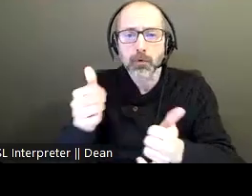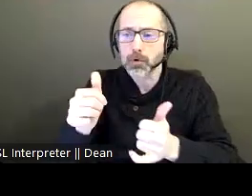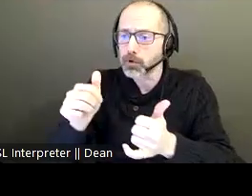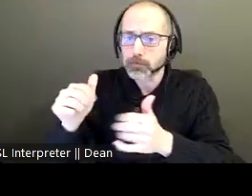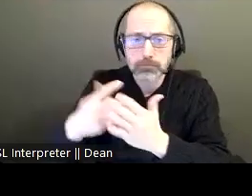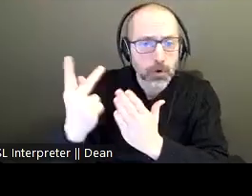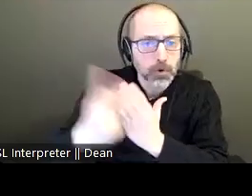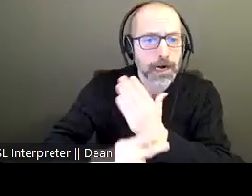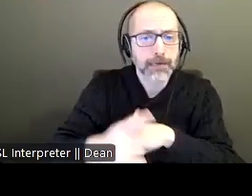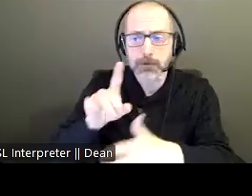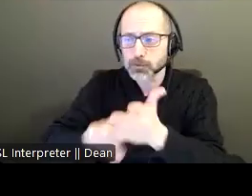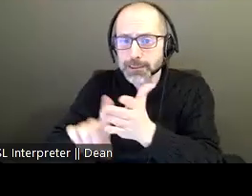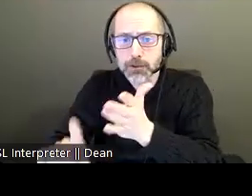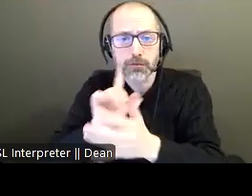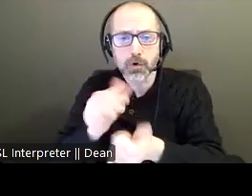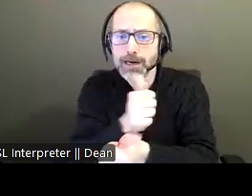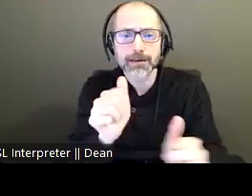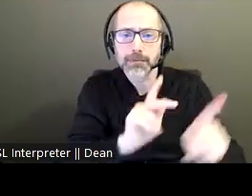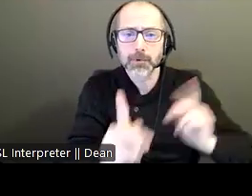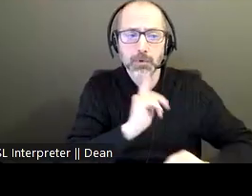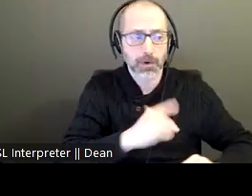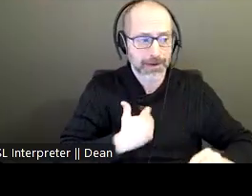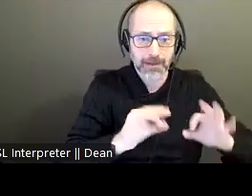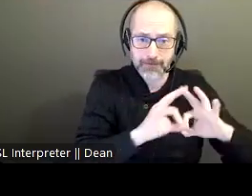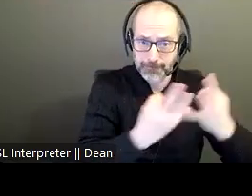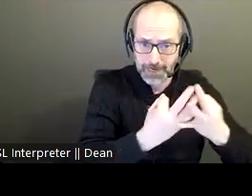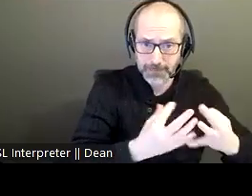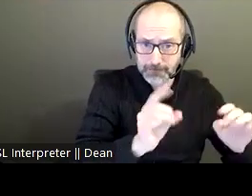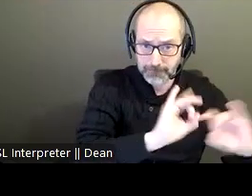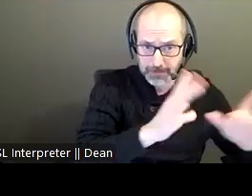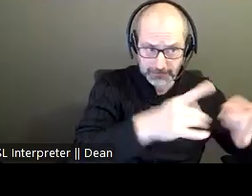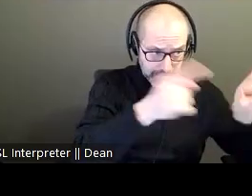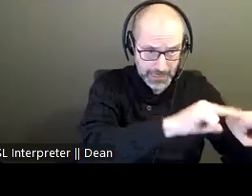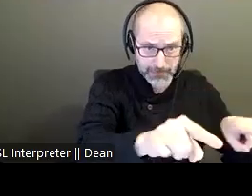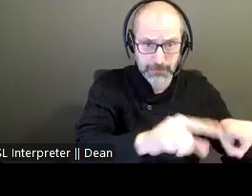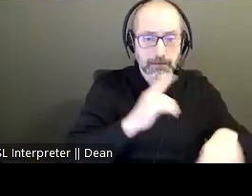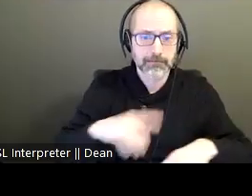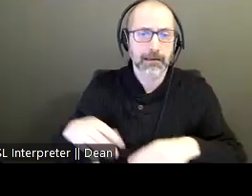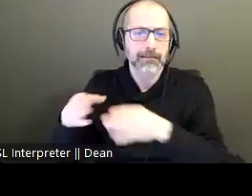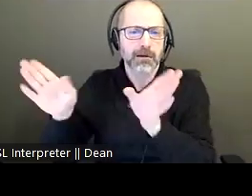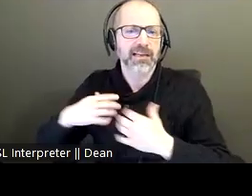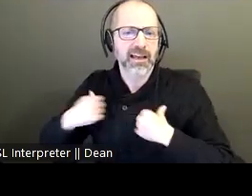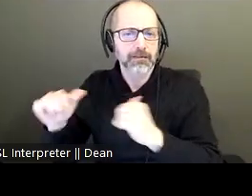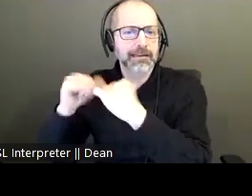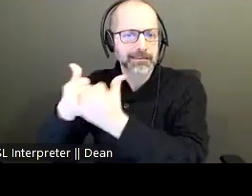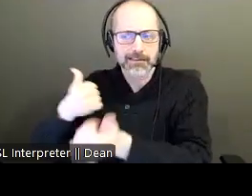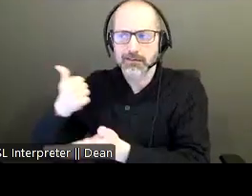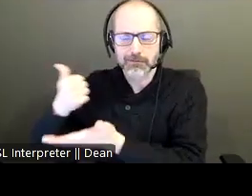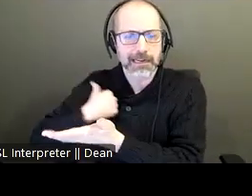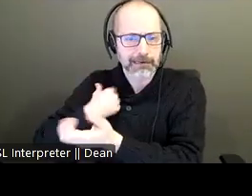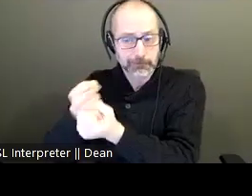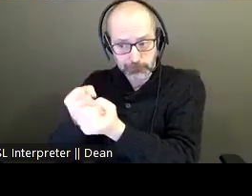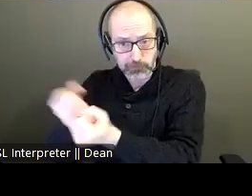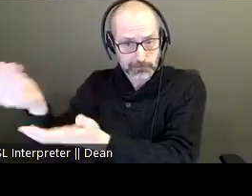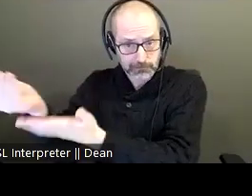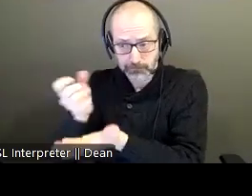pour des projets menant des programmes d'intervention et de la recherche destinés aux personnes ayant subi de la violence familiale financés par l'Agence de la santé